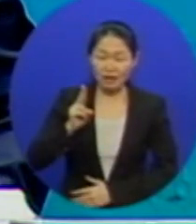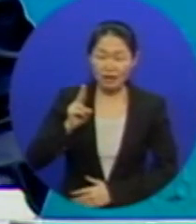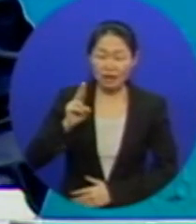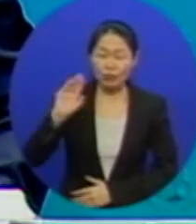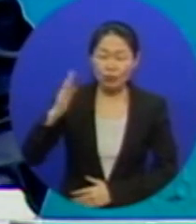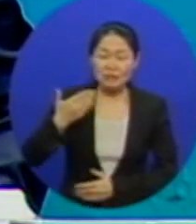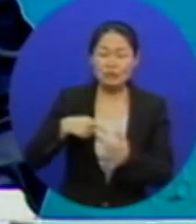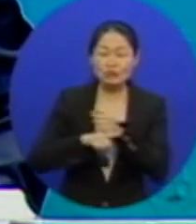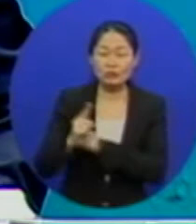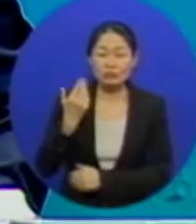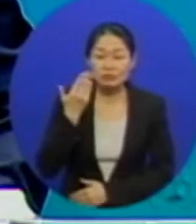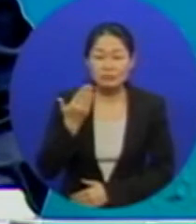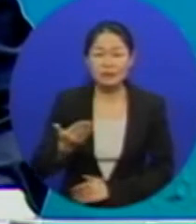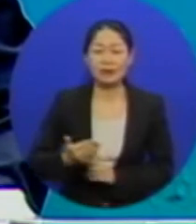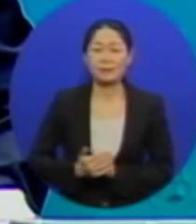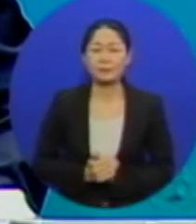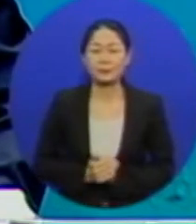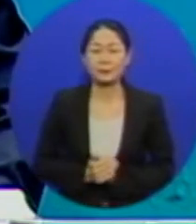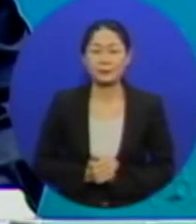뭐지요